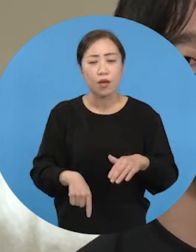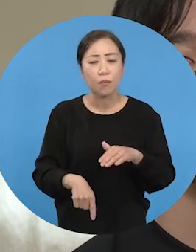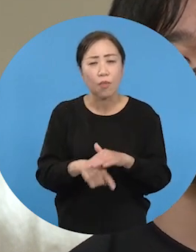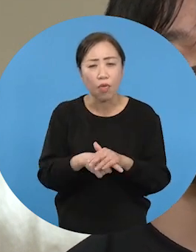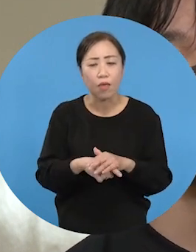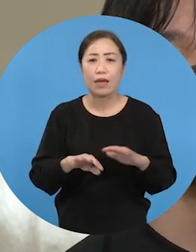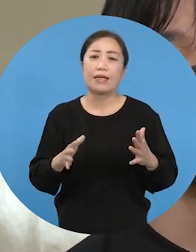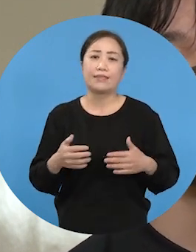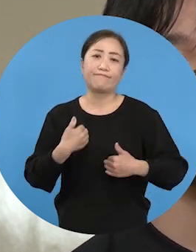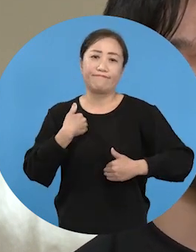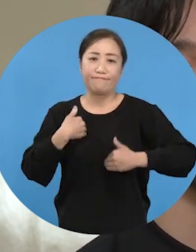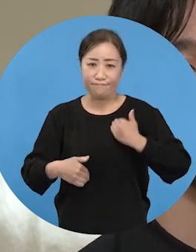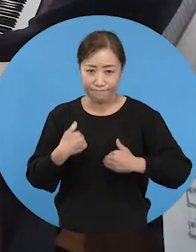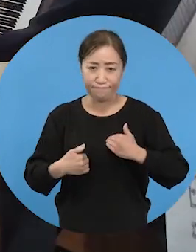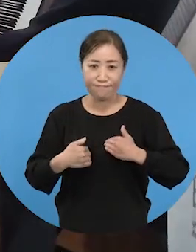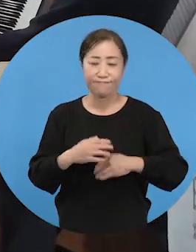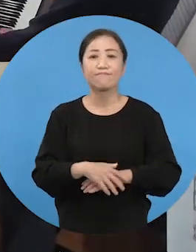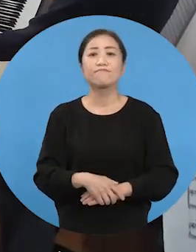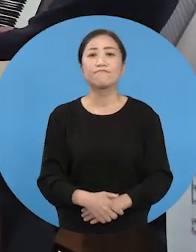えとかあんまないです